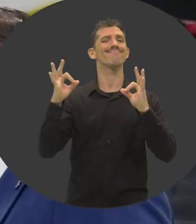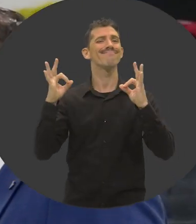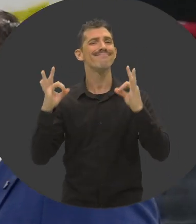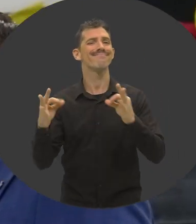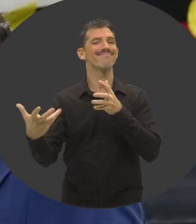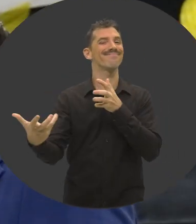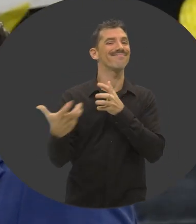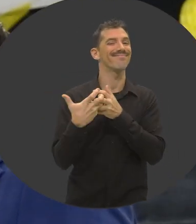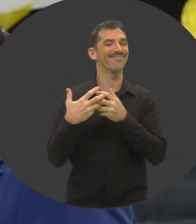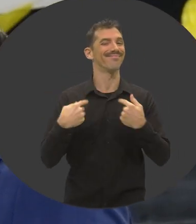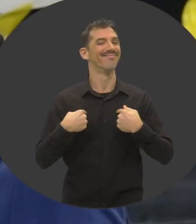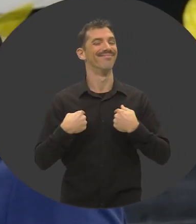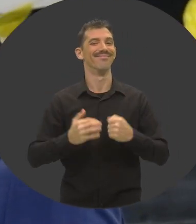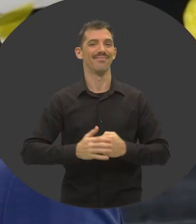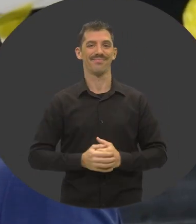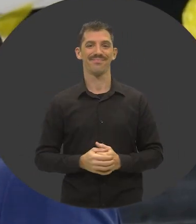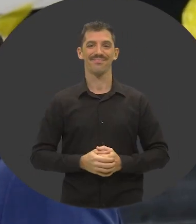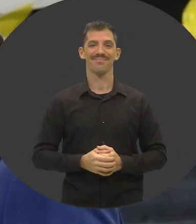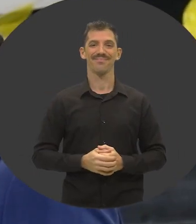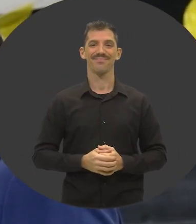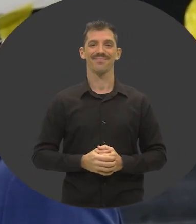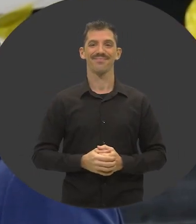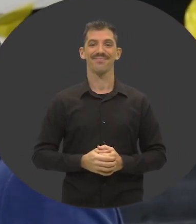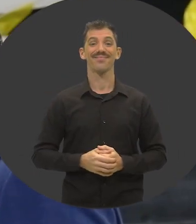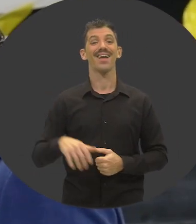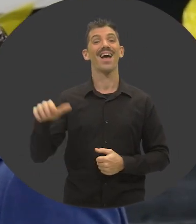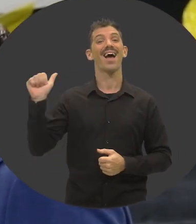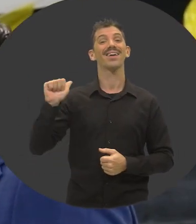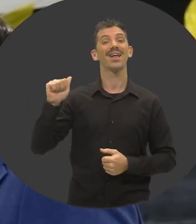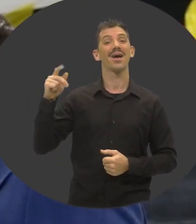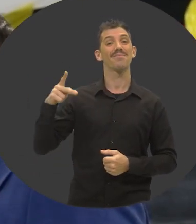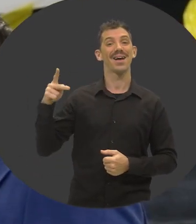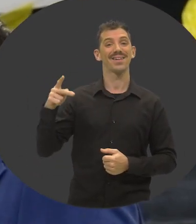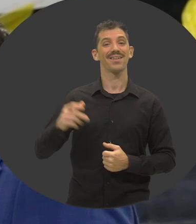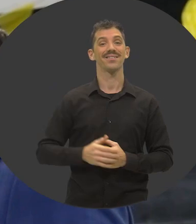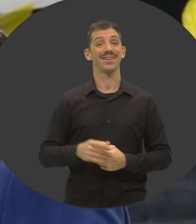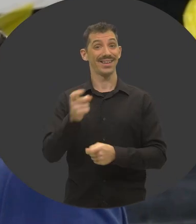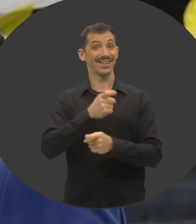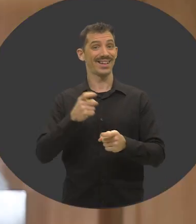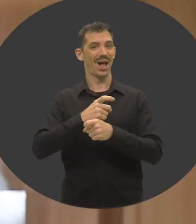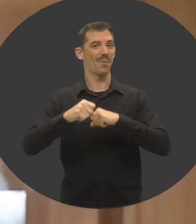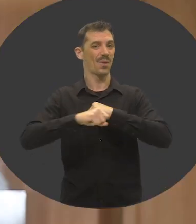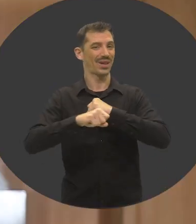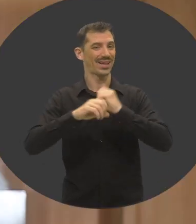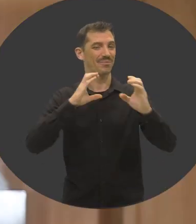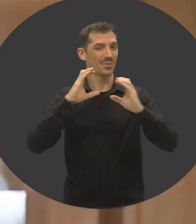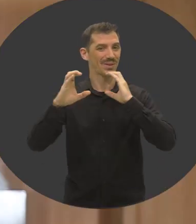travailler. Je savais que c'était l'endroit idéal pour moi.